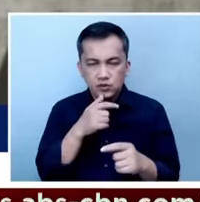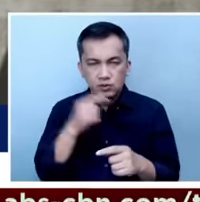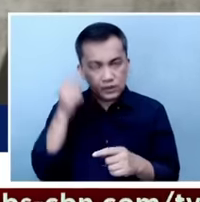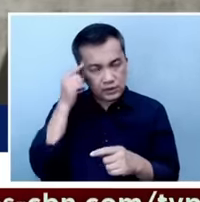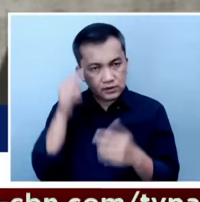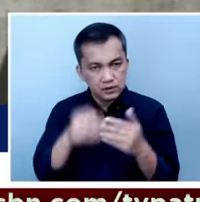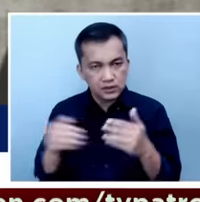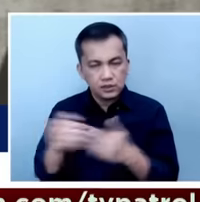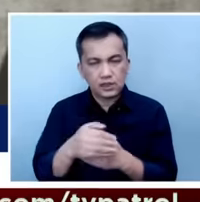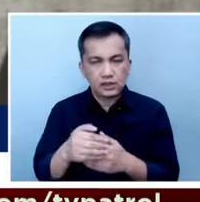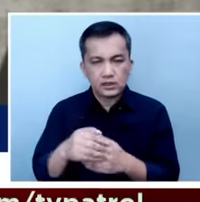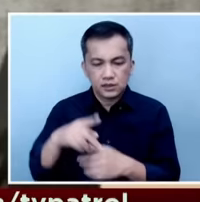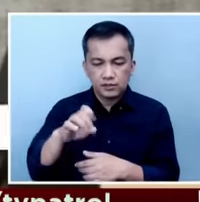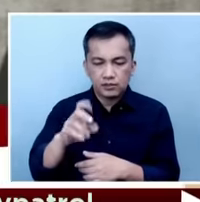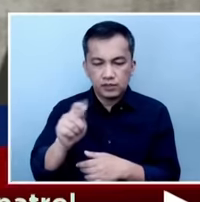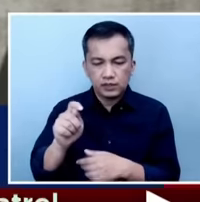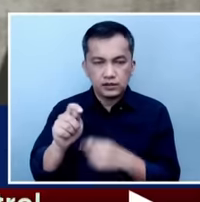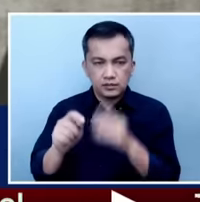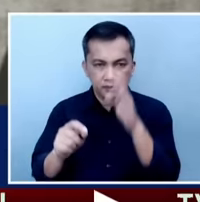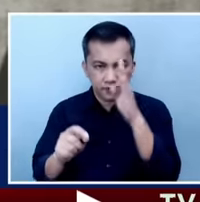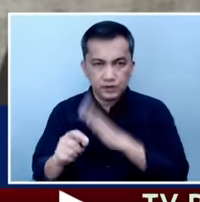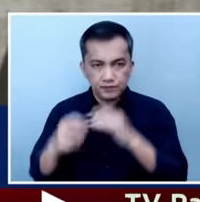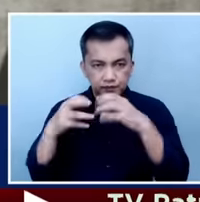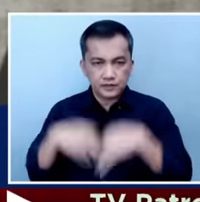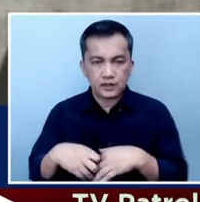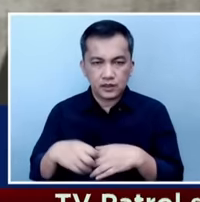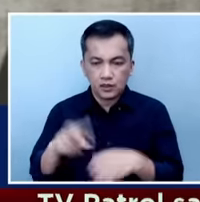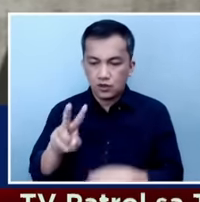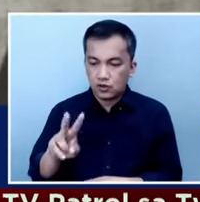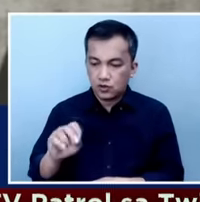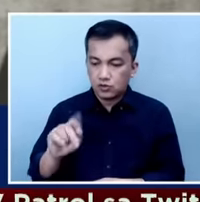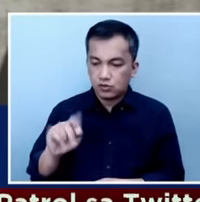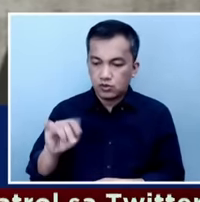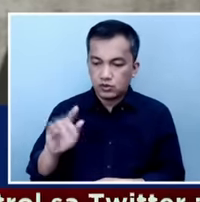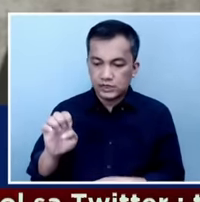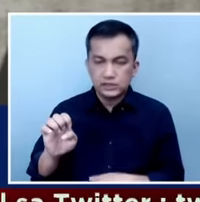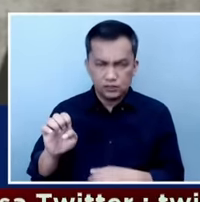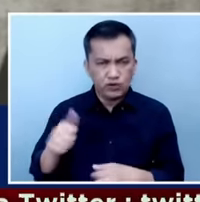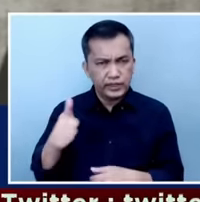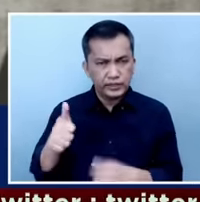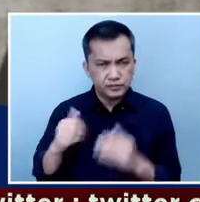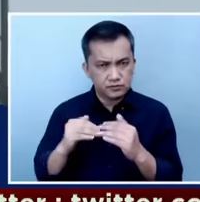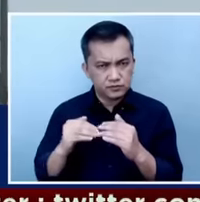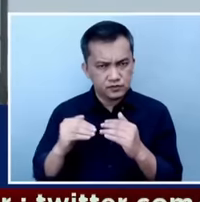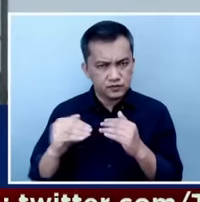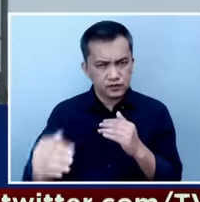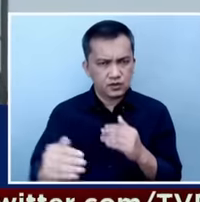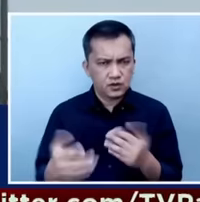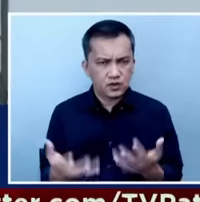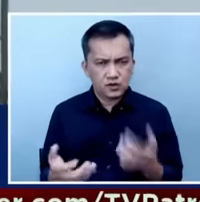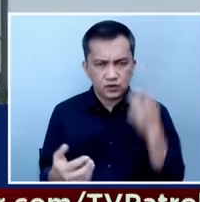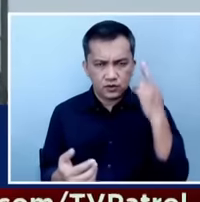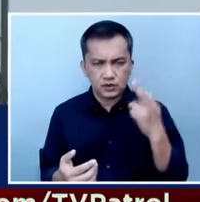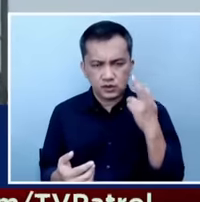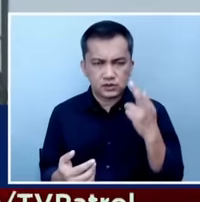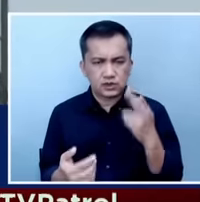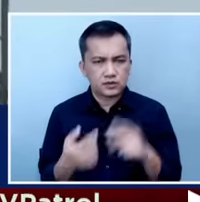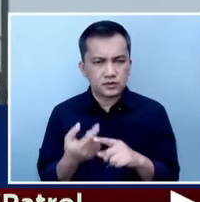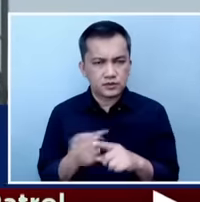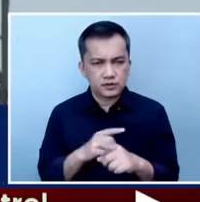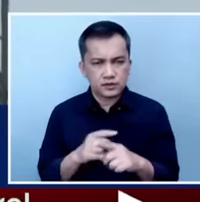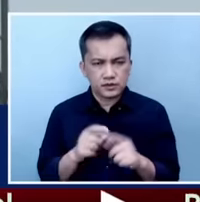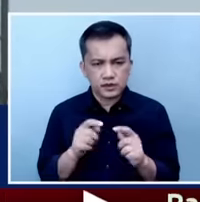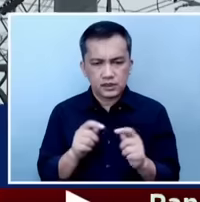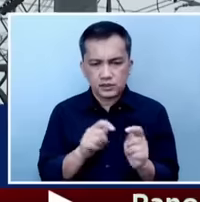babagsak? Kasi ang voltahe mo, stable. So walang dahilan na nanggagaling sa